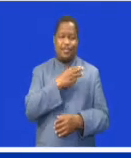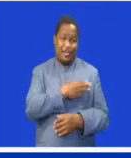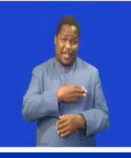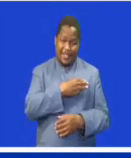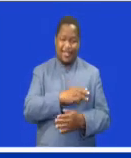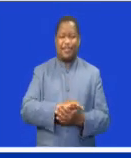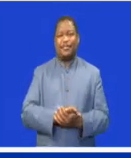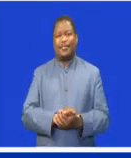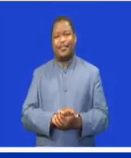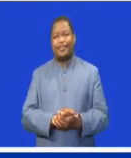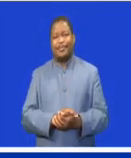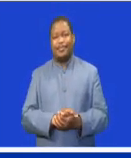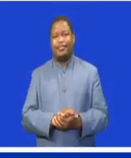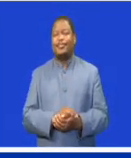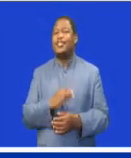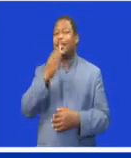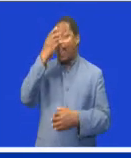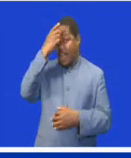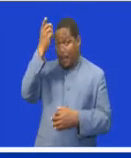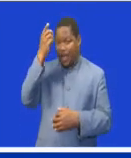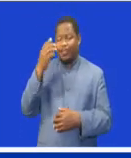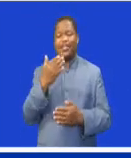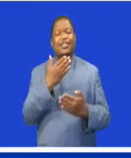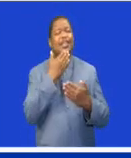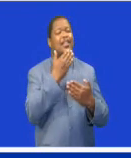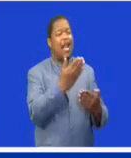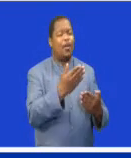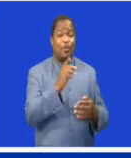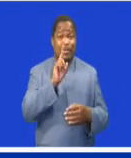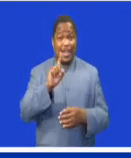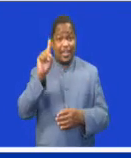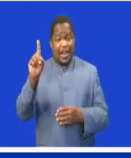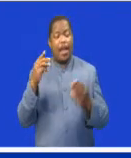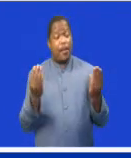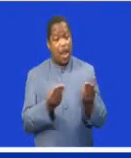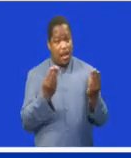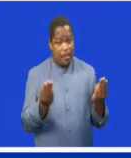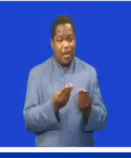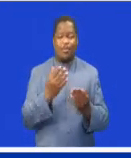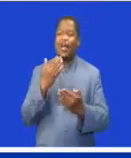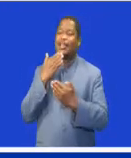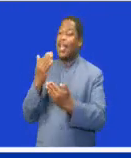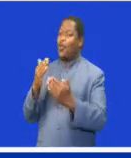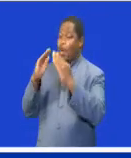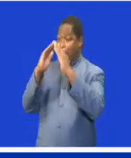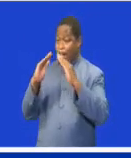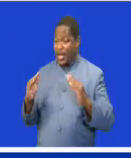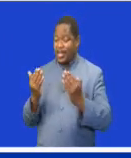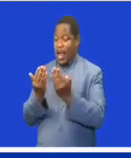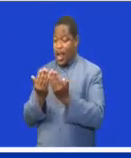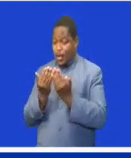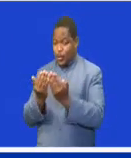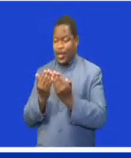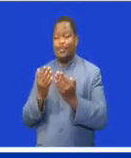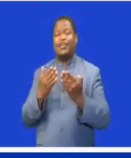Singuhulumende wembube sibonga kakhulu kubo bothishela bekunene nelitiko letemfundo nabo bonke labaphathelene